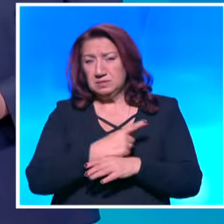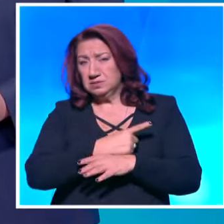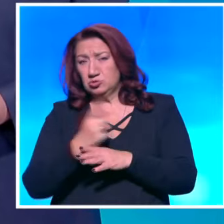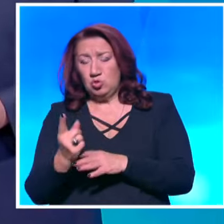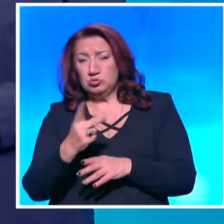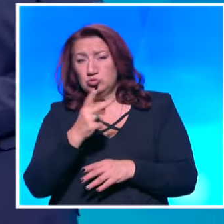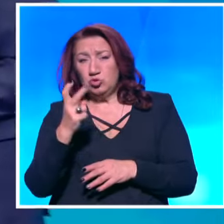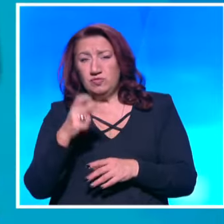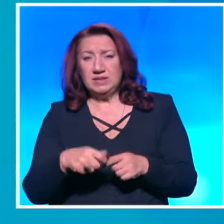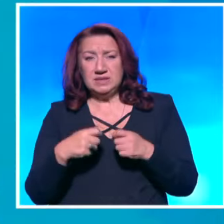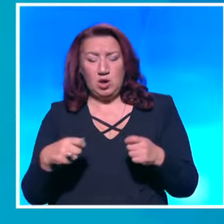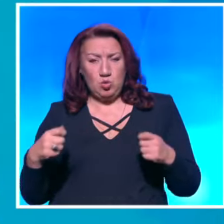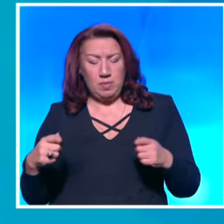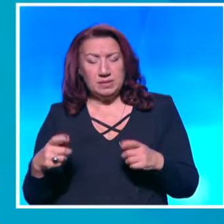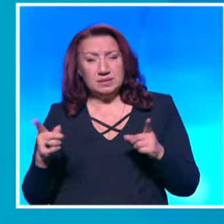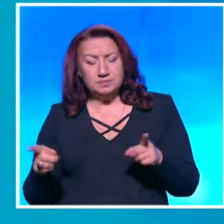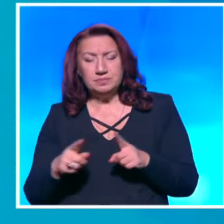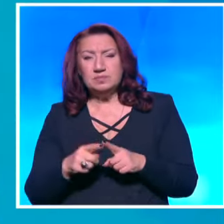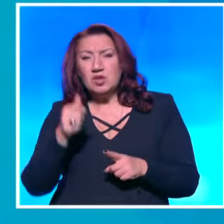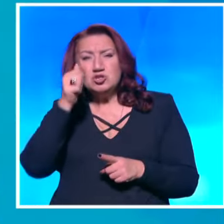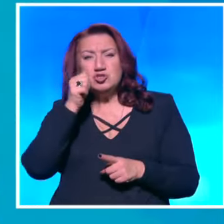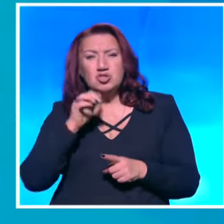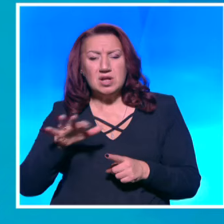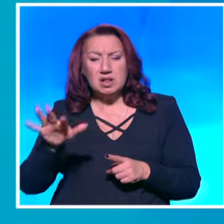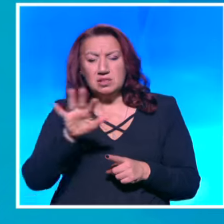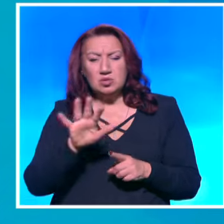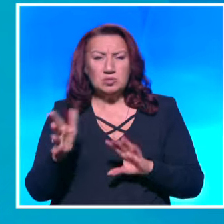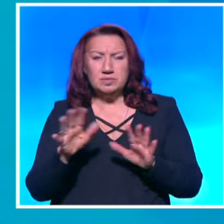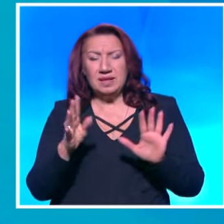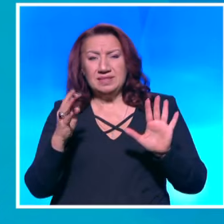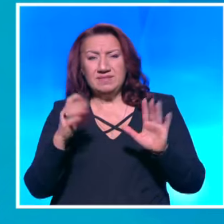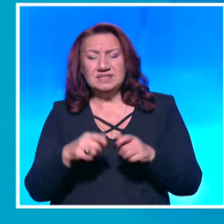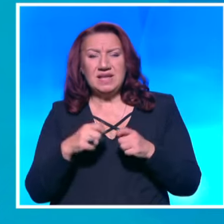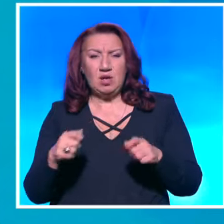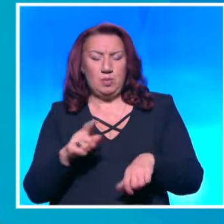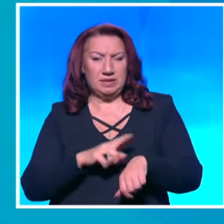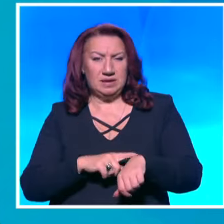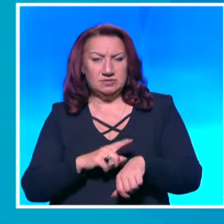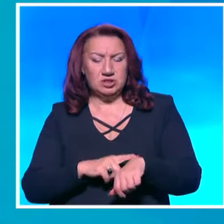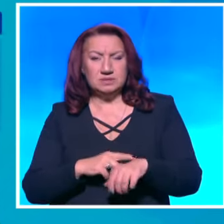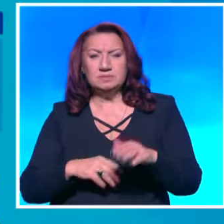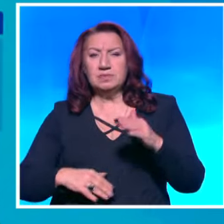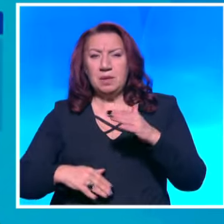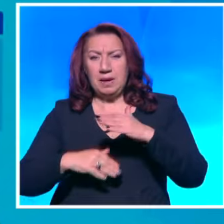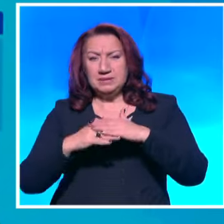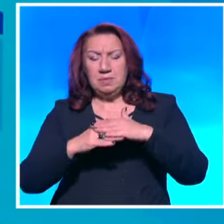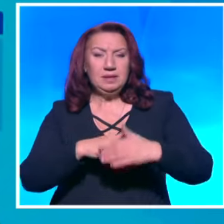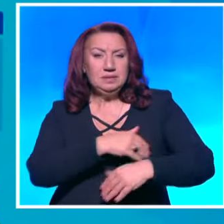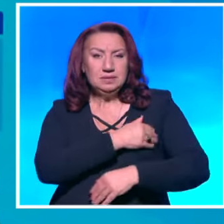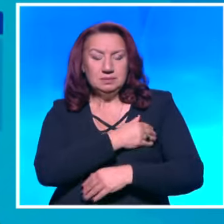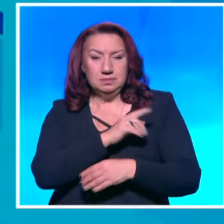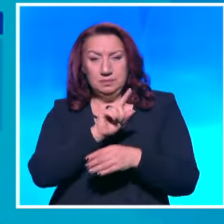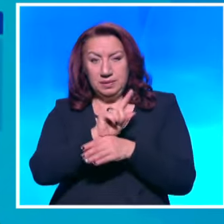км вч а в областите с жут кот скоростта му ще е до около 90 км вч максимални температури утре между